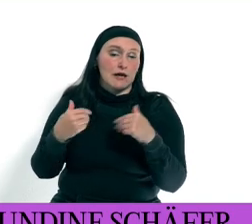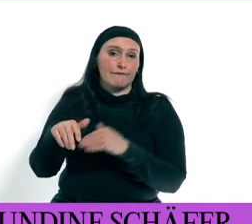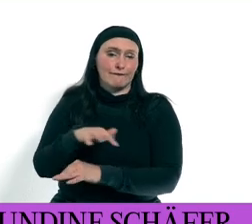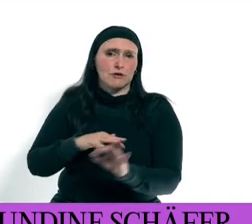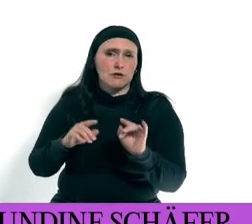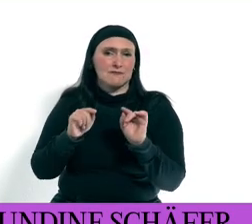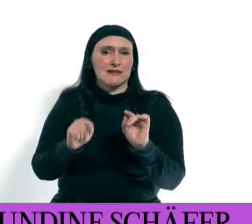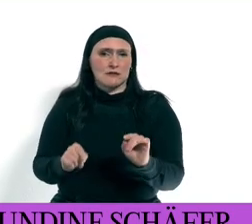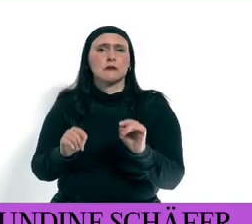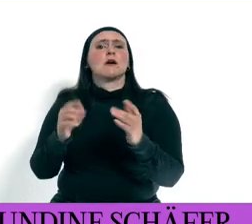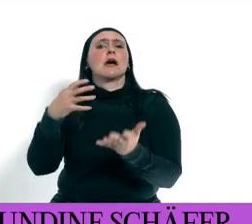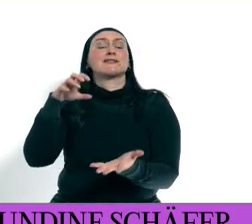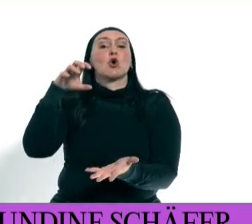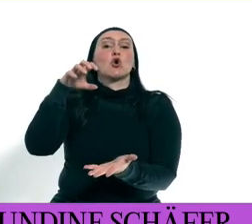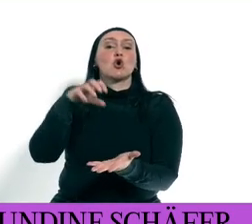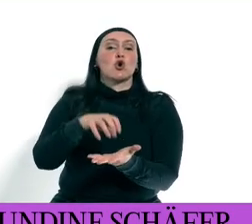Urbanism.